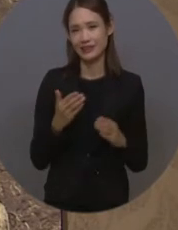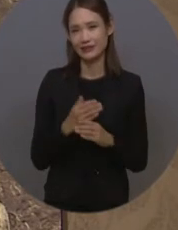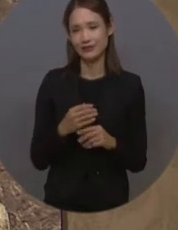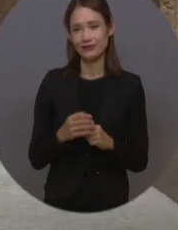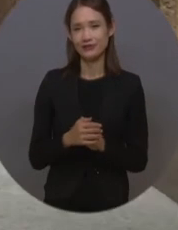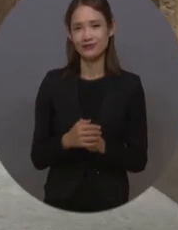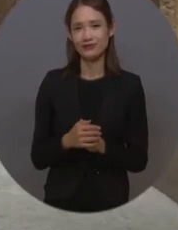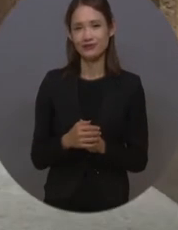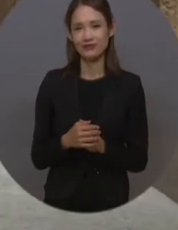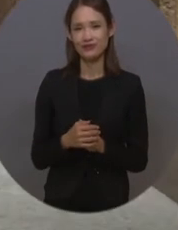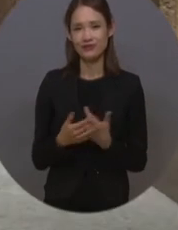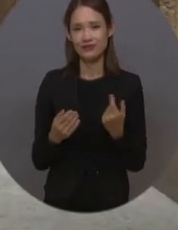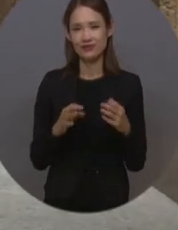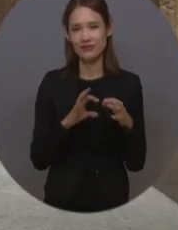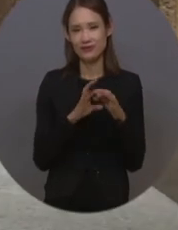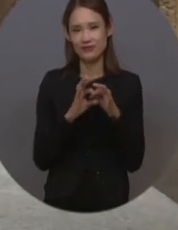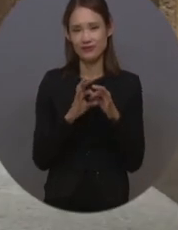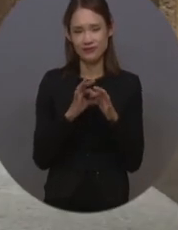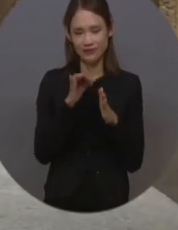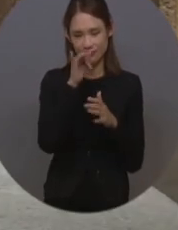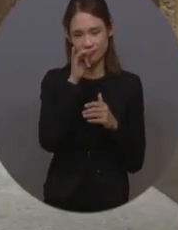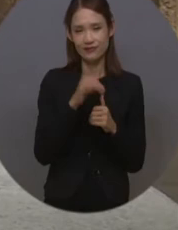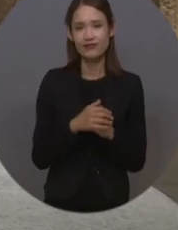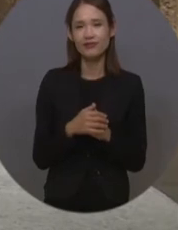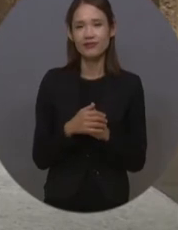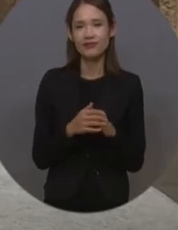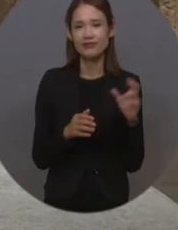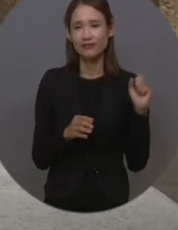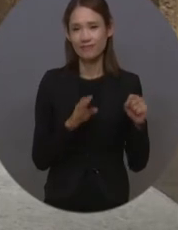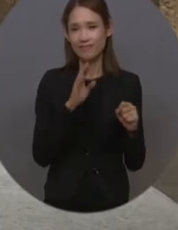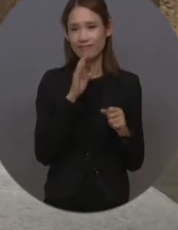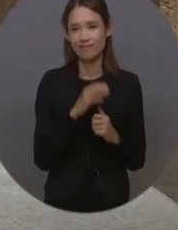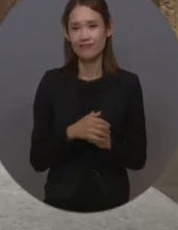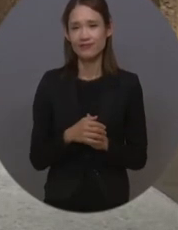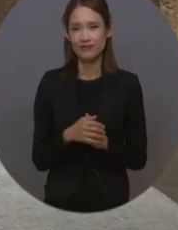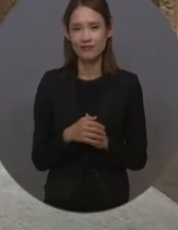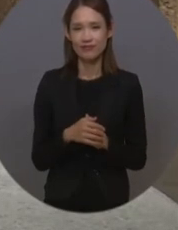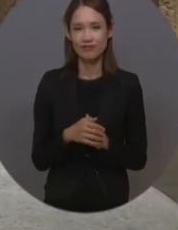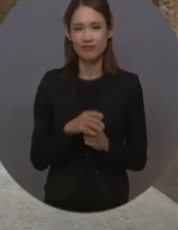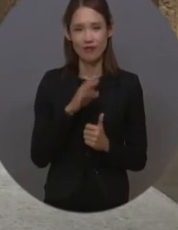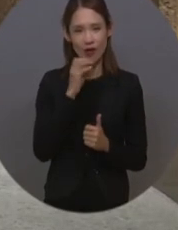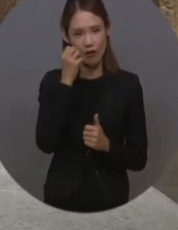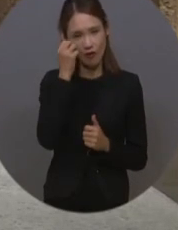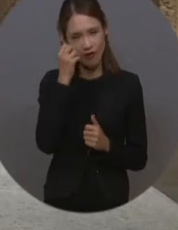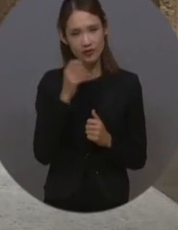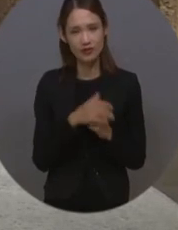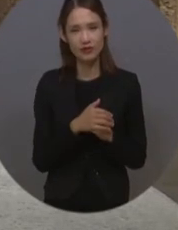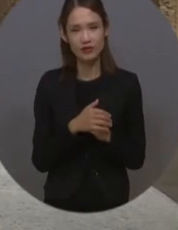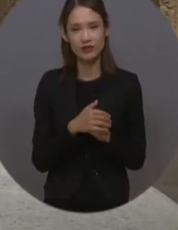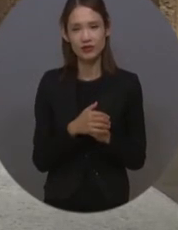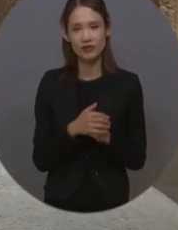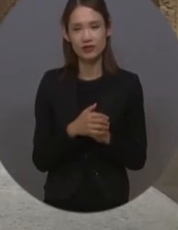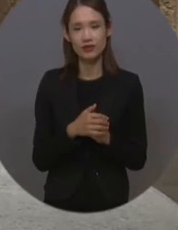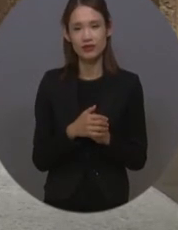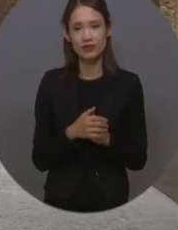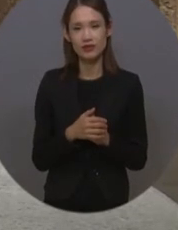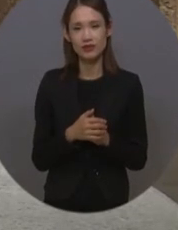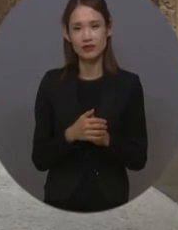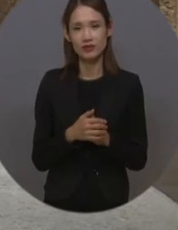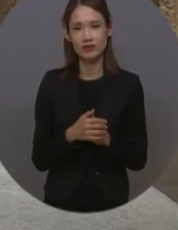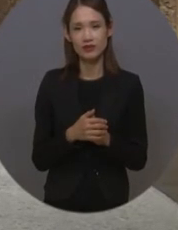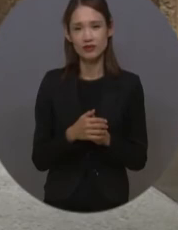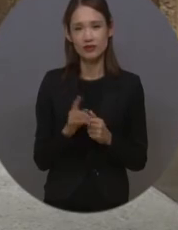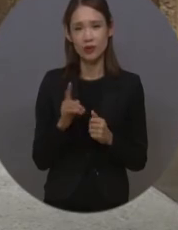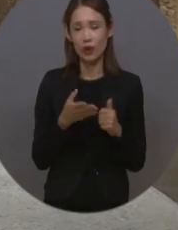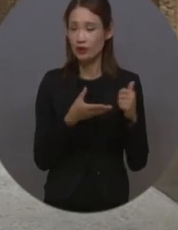아, 그렇게 또 인연이 되셨던 네, 거군요. 네, 네. 참 신기하네요. 저는 그래서 이렇게